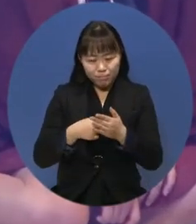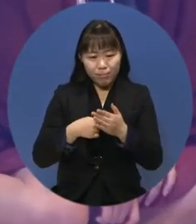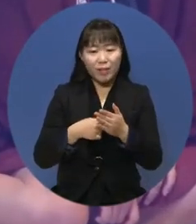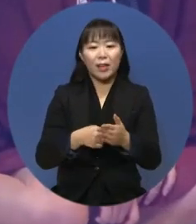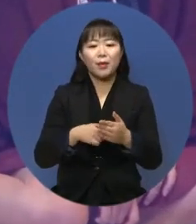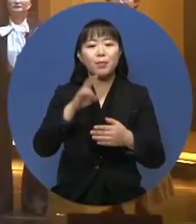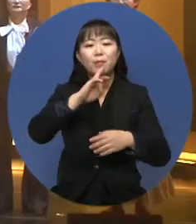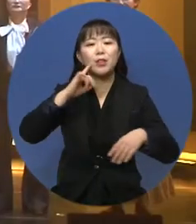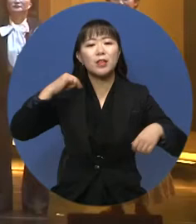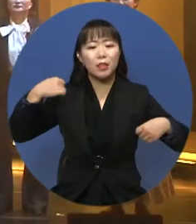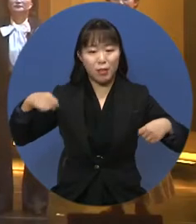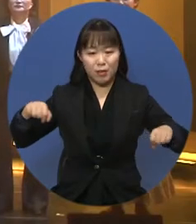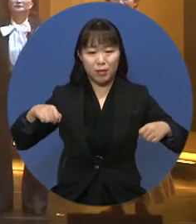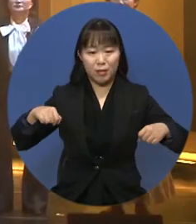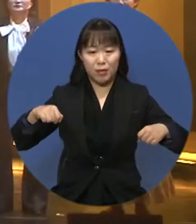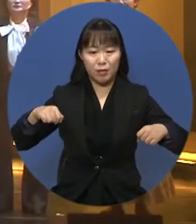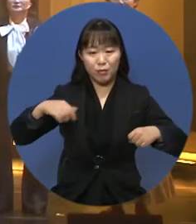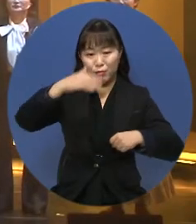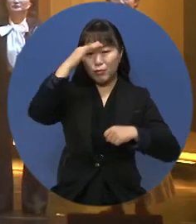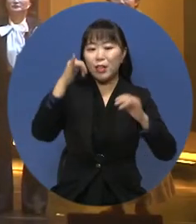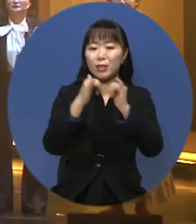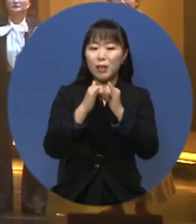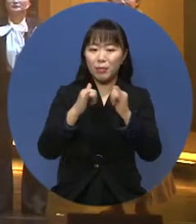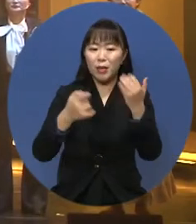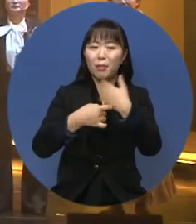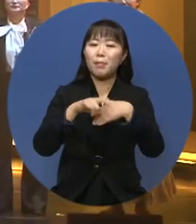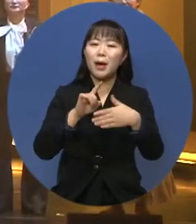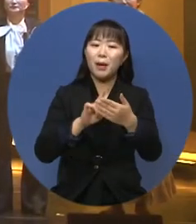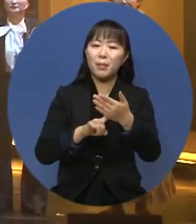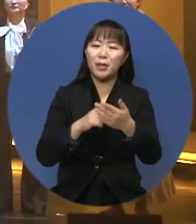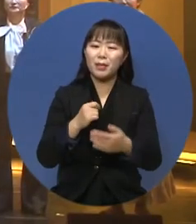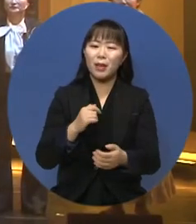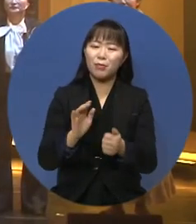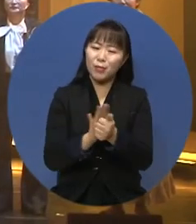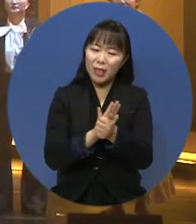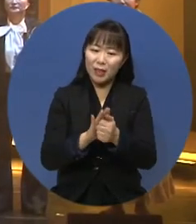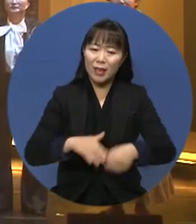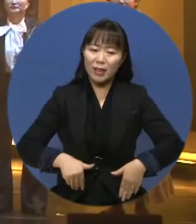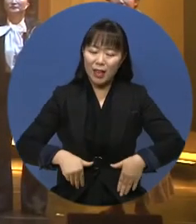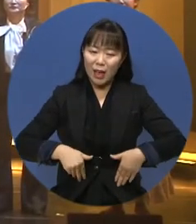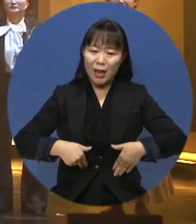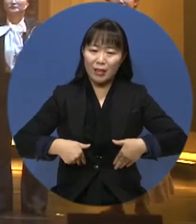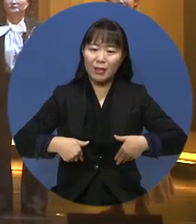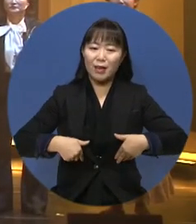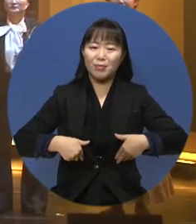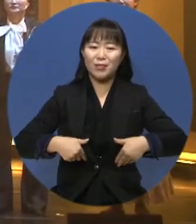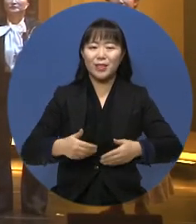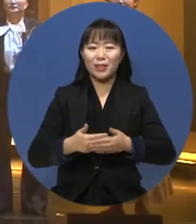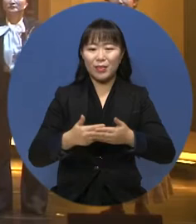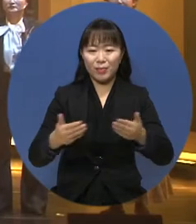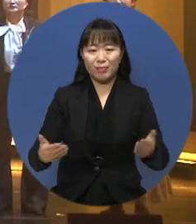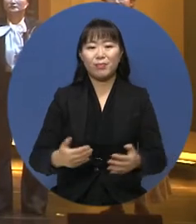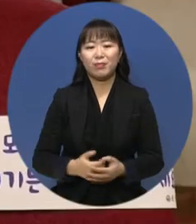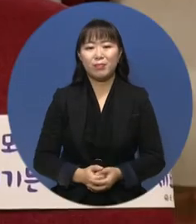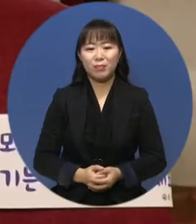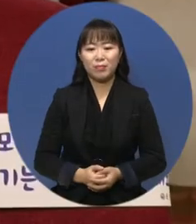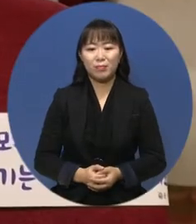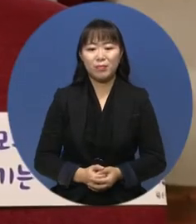뮤지컬을 관람객들의 마음에 작은 위로와 따뜻한 온기를 전해졌습니다